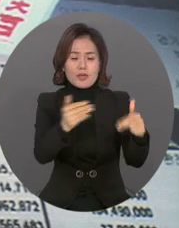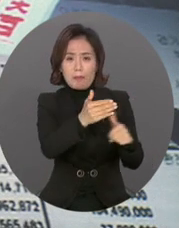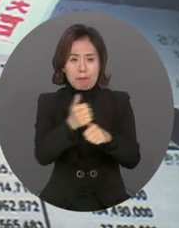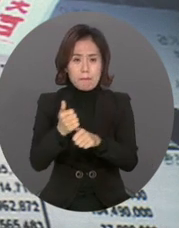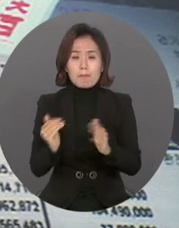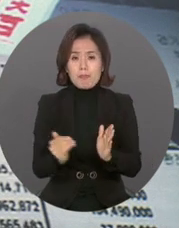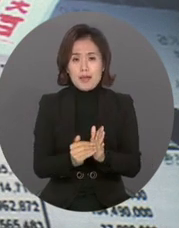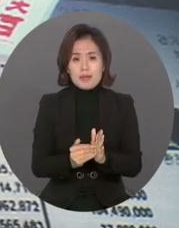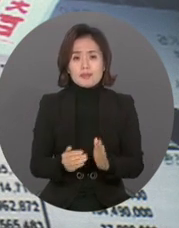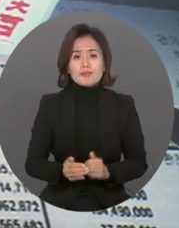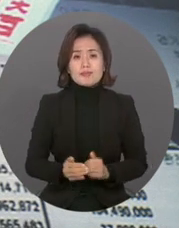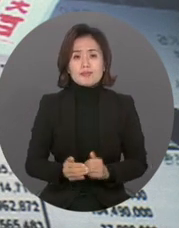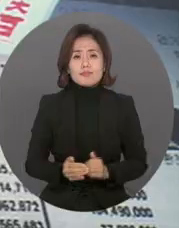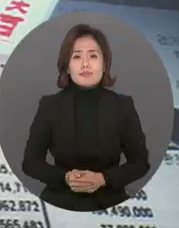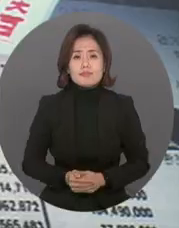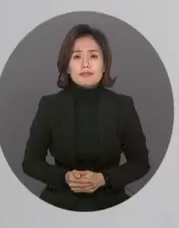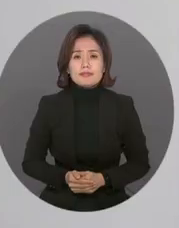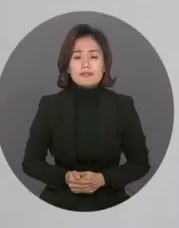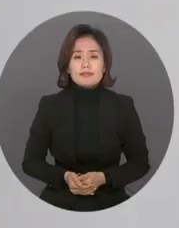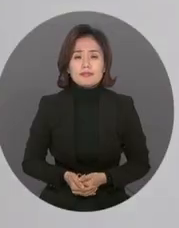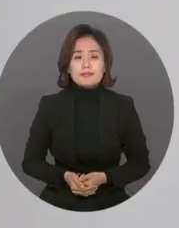박종우 기자가 취재했습니다.